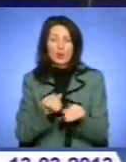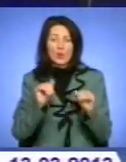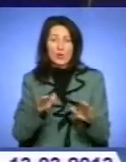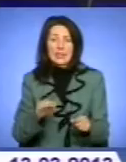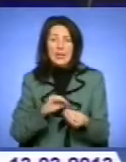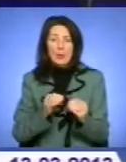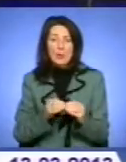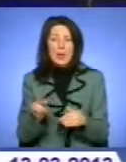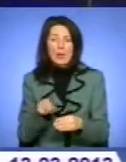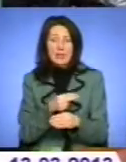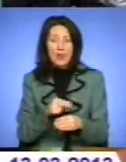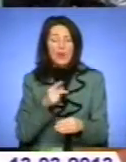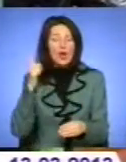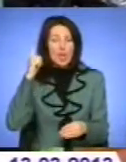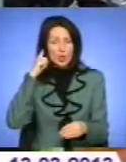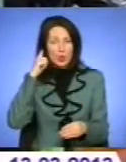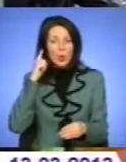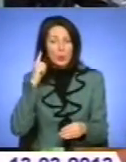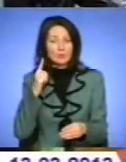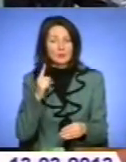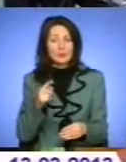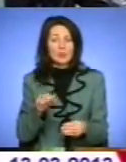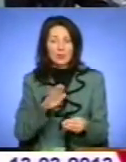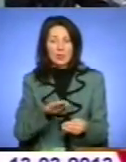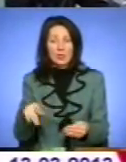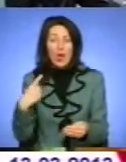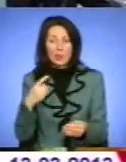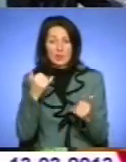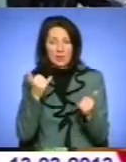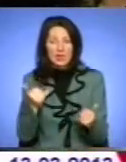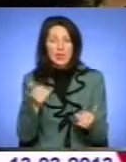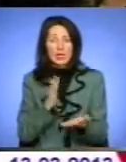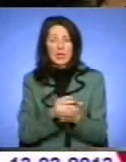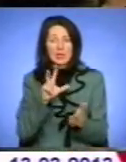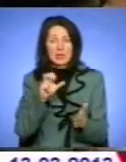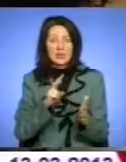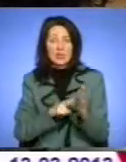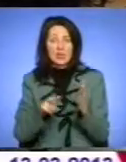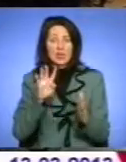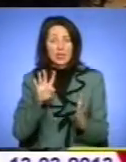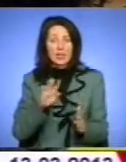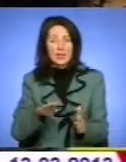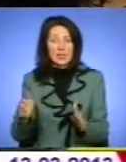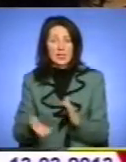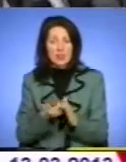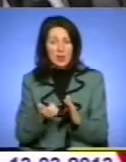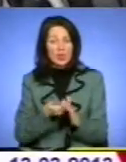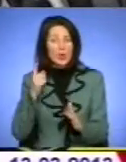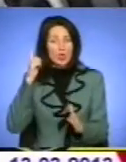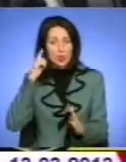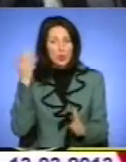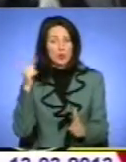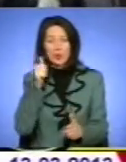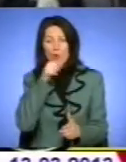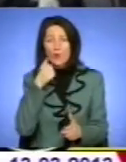дітей області. Нині на Тернопіллі є 374 дитини з вадами слуху. Минулого року, згідно з державною